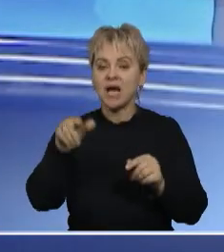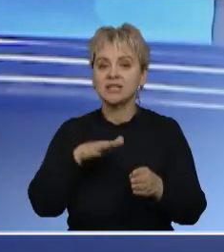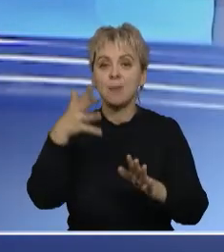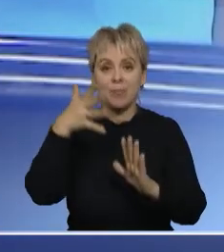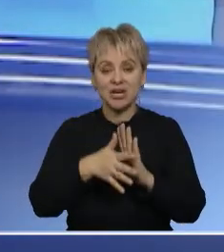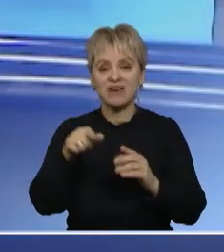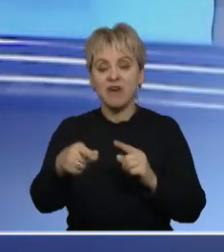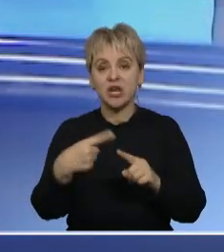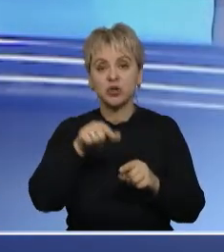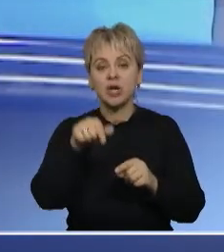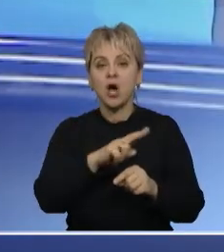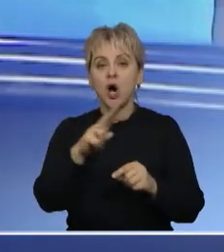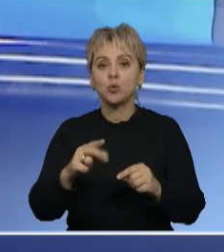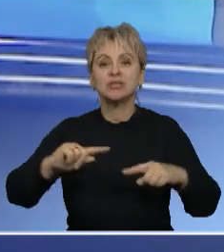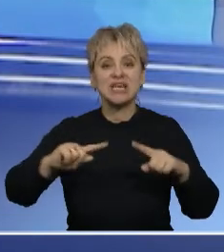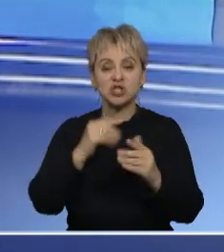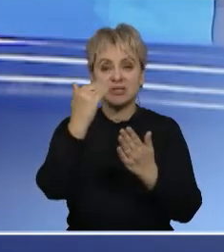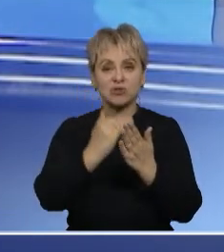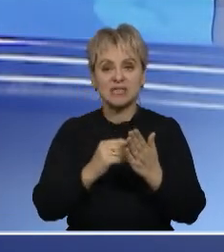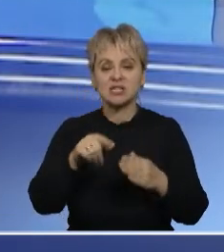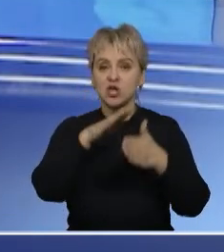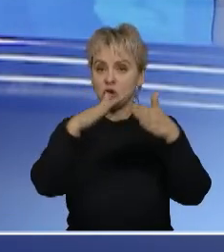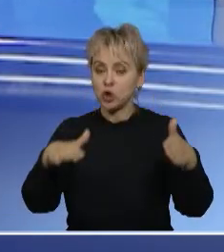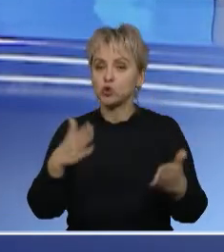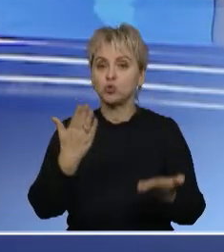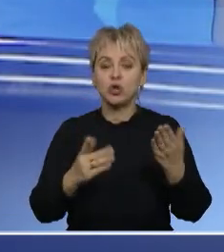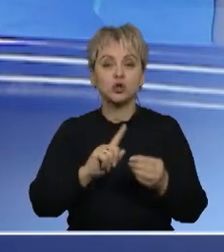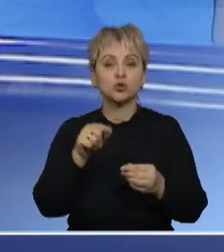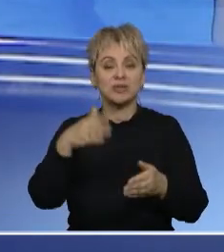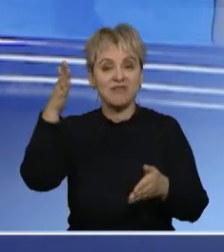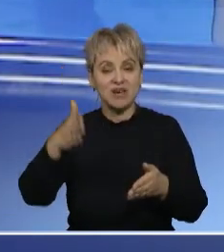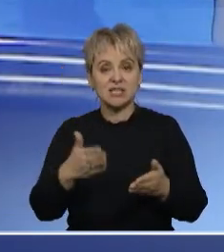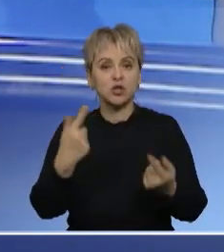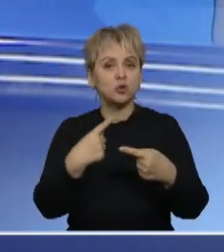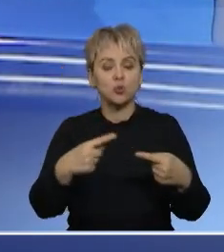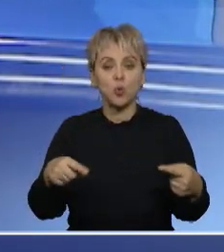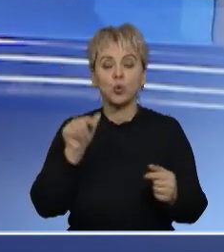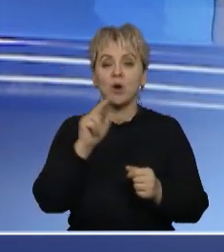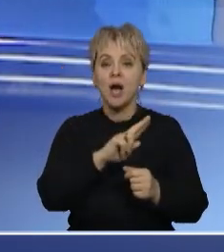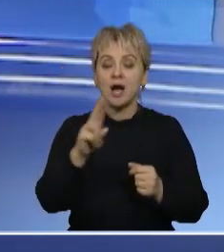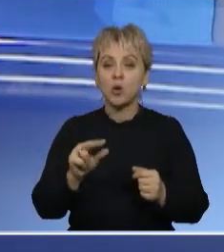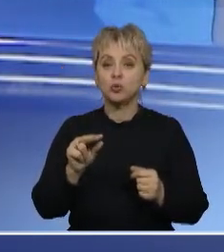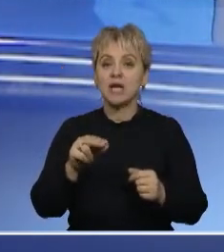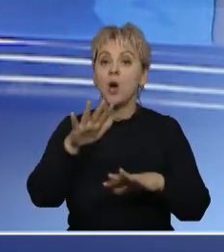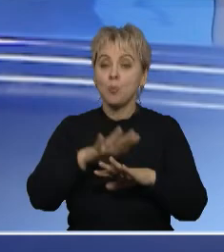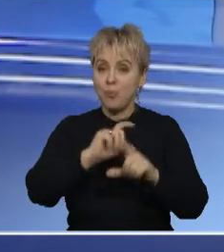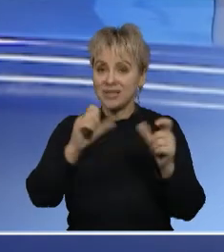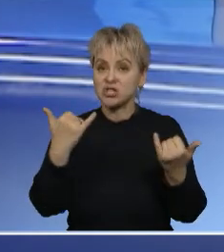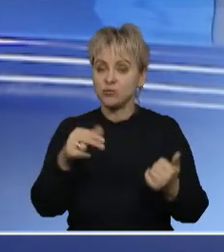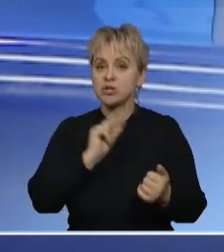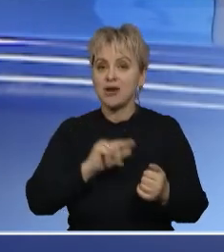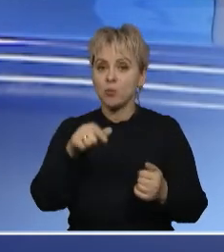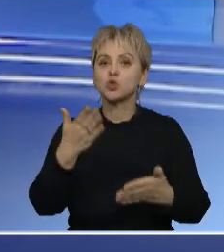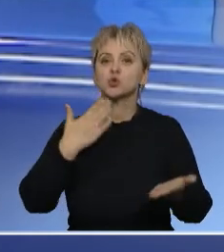сумму затрат на какую-то инженерную систему, там кровлю или фасад, либо другую. Угу. Банк сегодня работает и